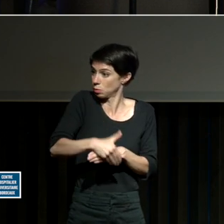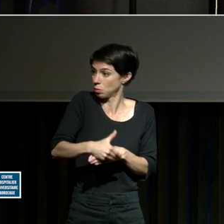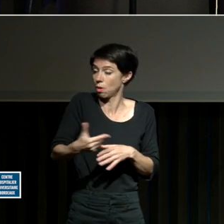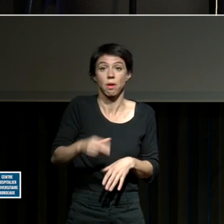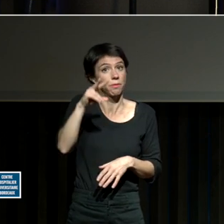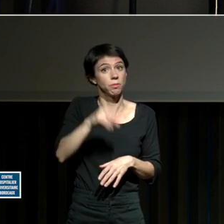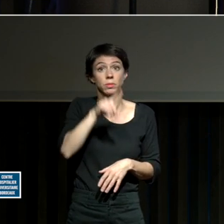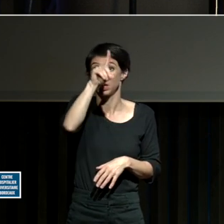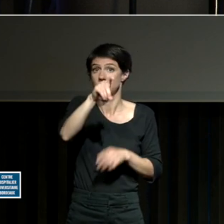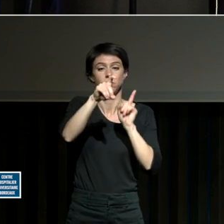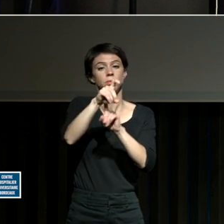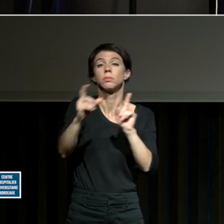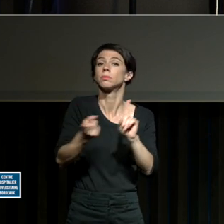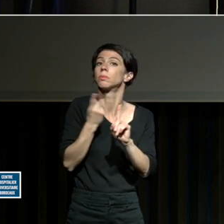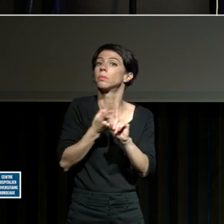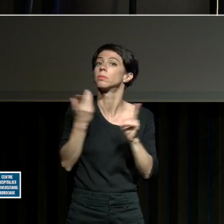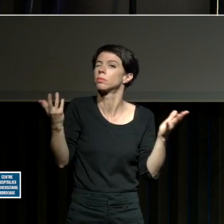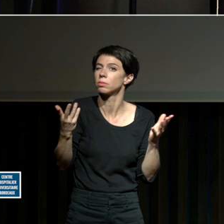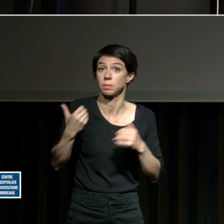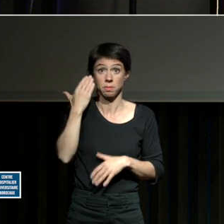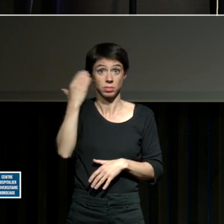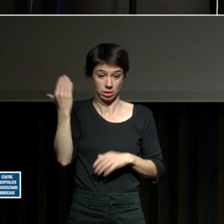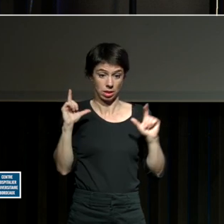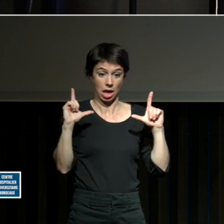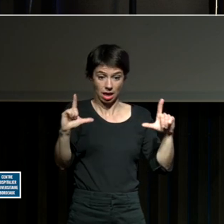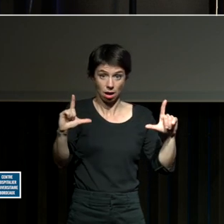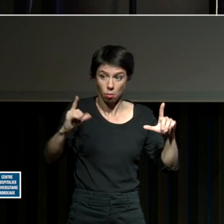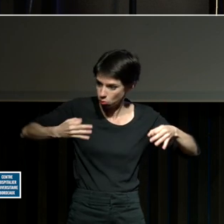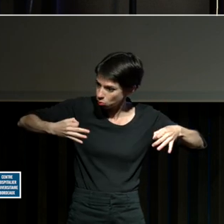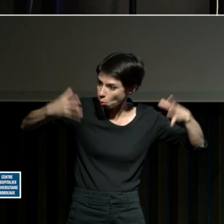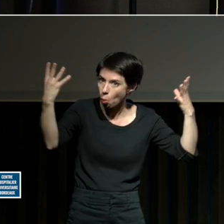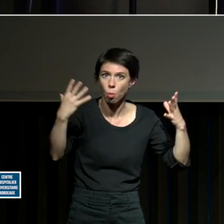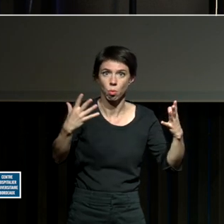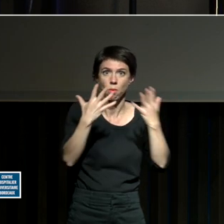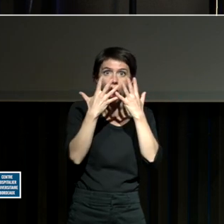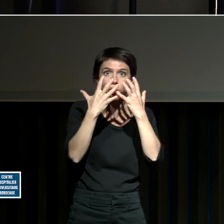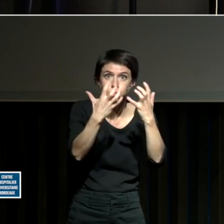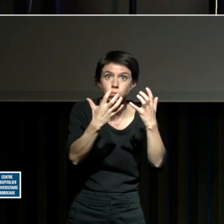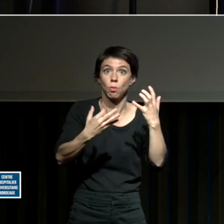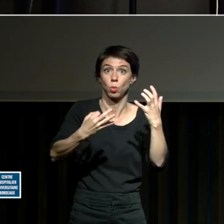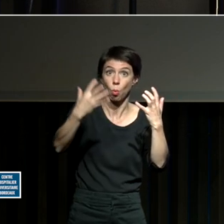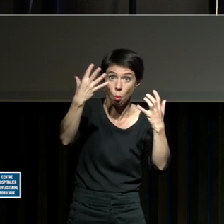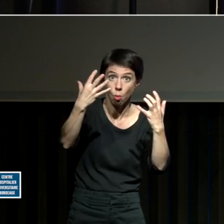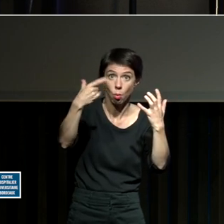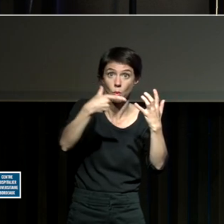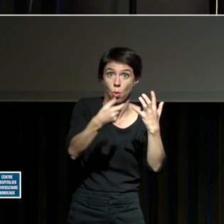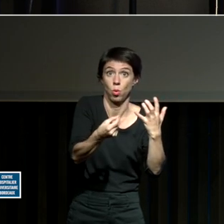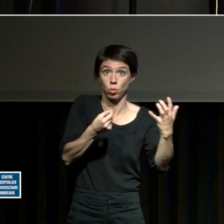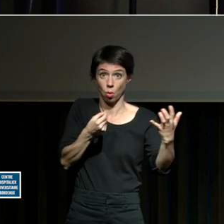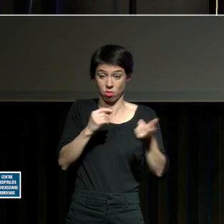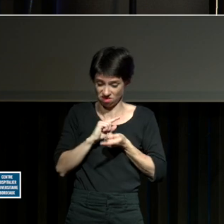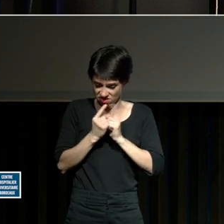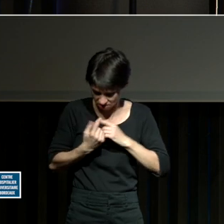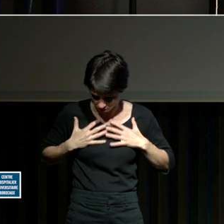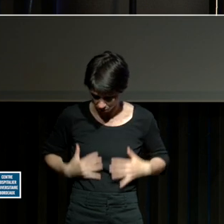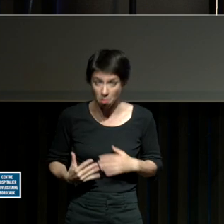finalement cette utilisation excessive des écrans dans leur ensemble peut donner lieu à un véritable comportement